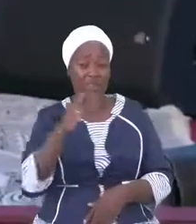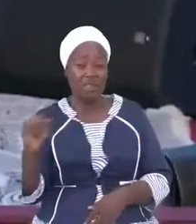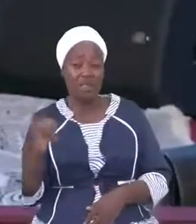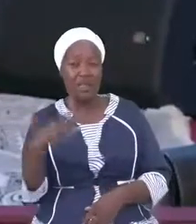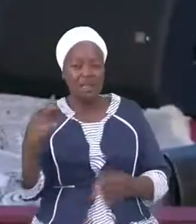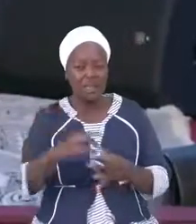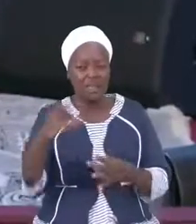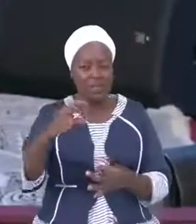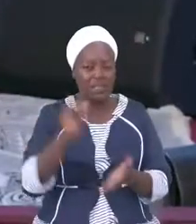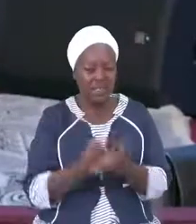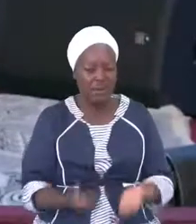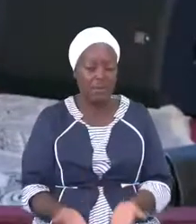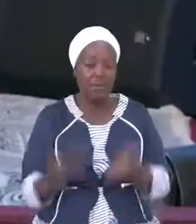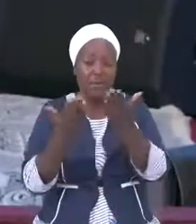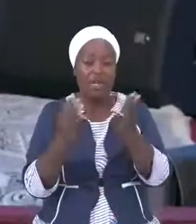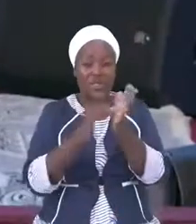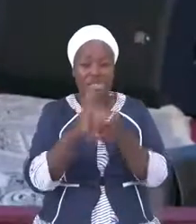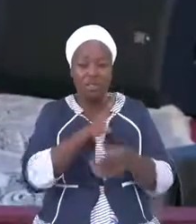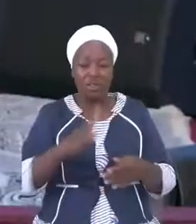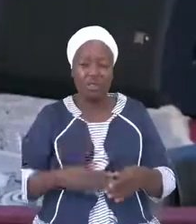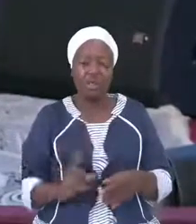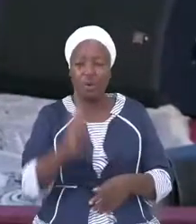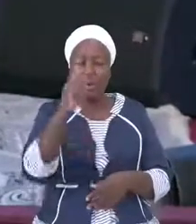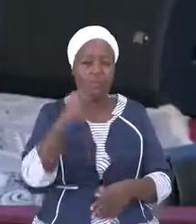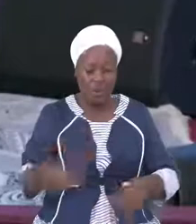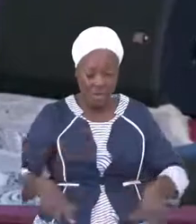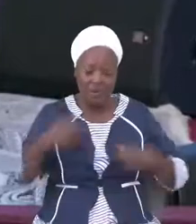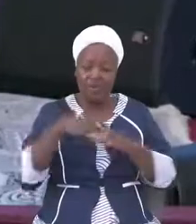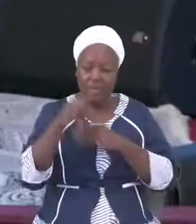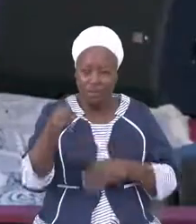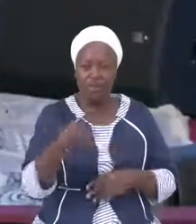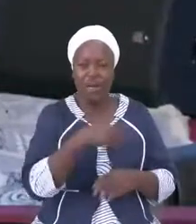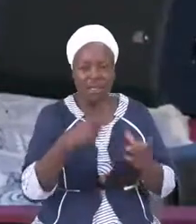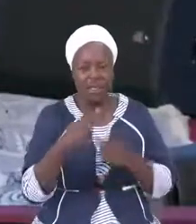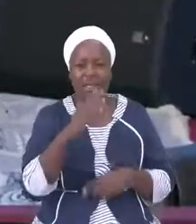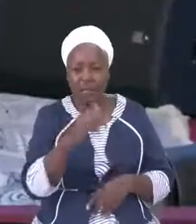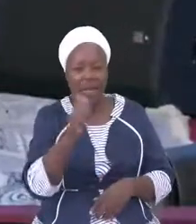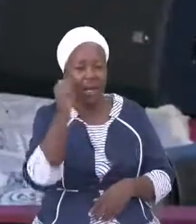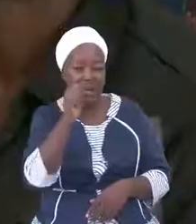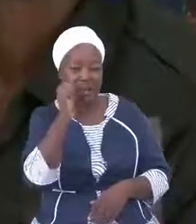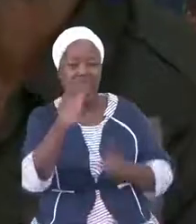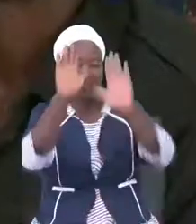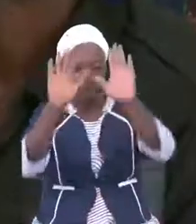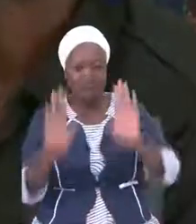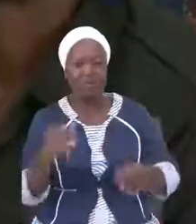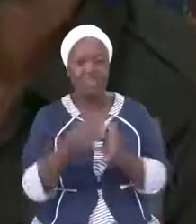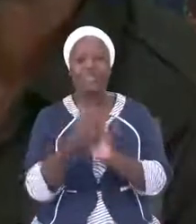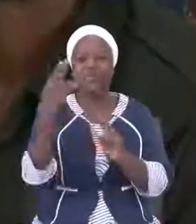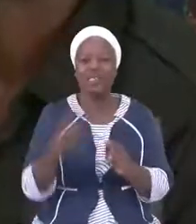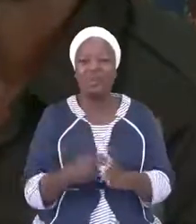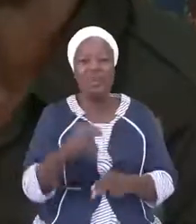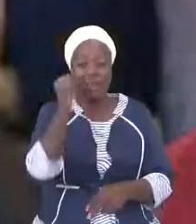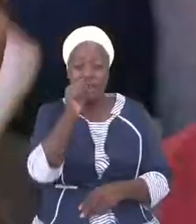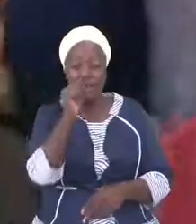lorsque vous êtes dans le ministère, l'Esprit qui l'a ressuscité va demeurer en